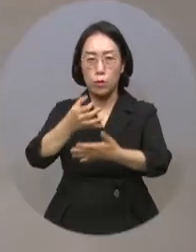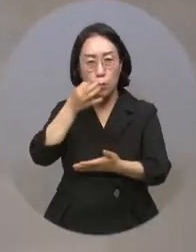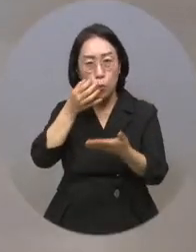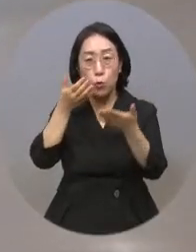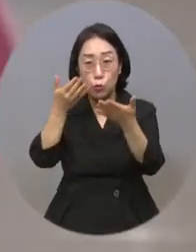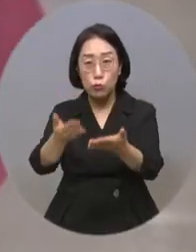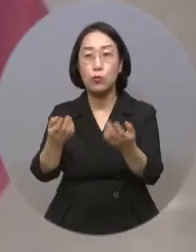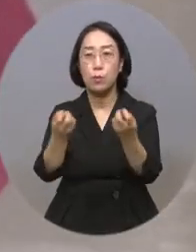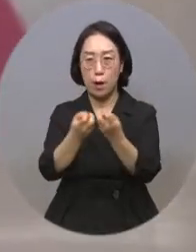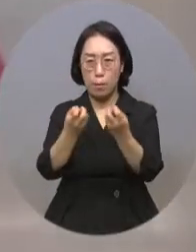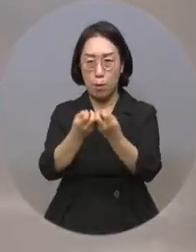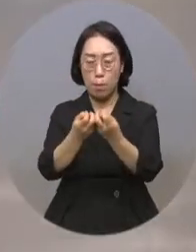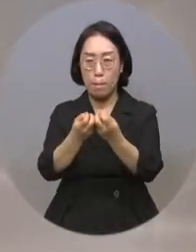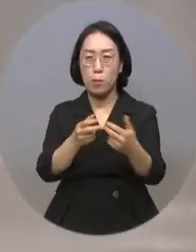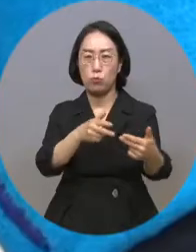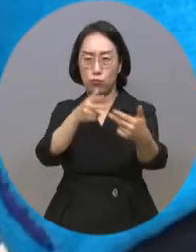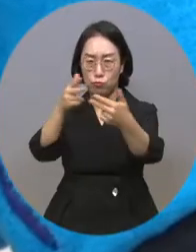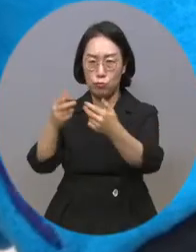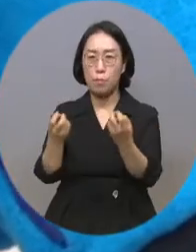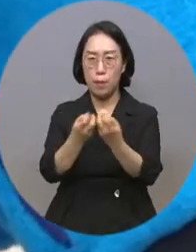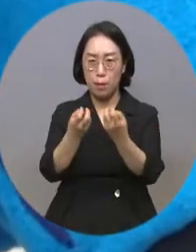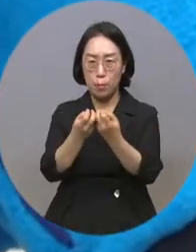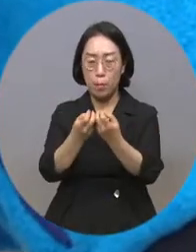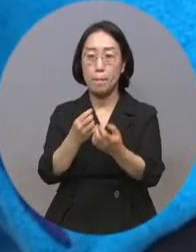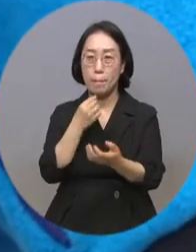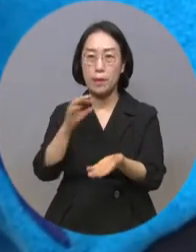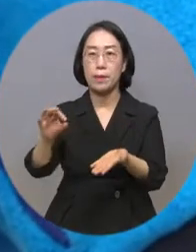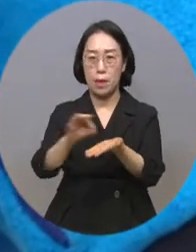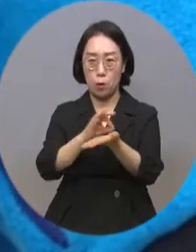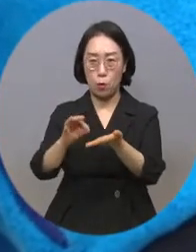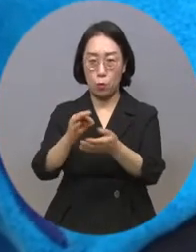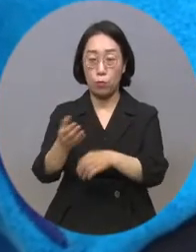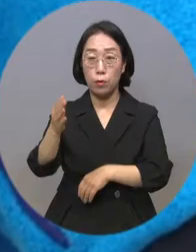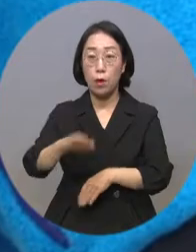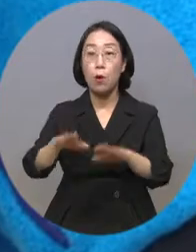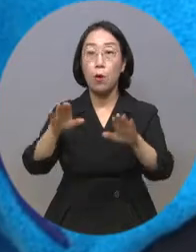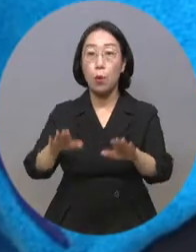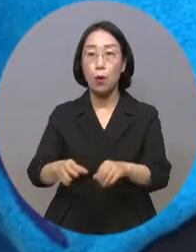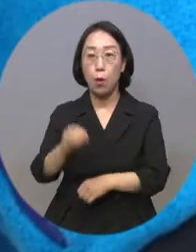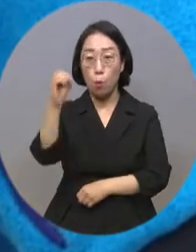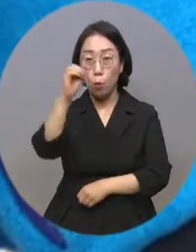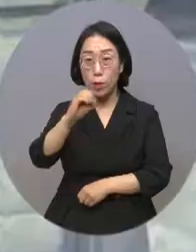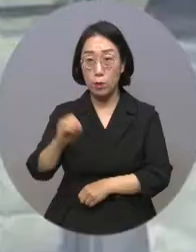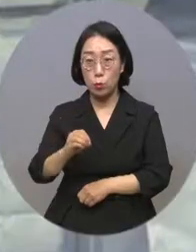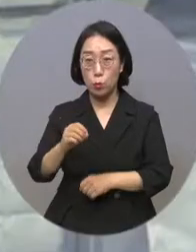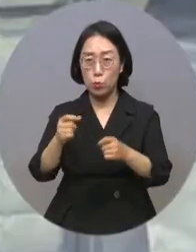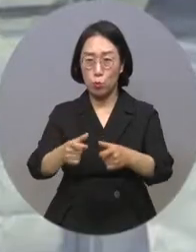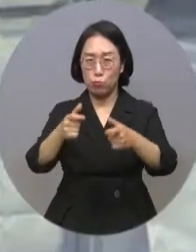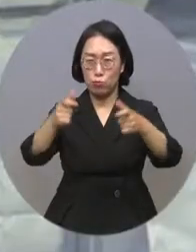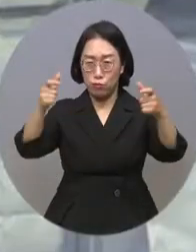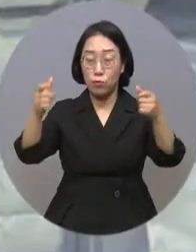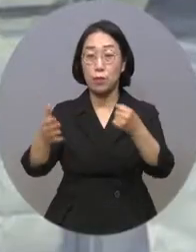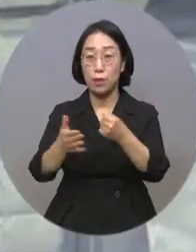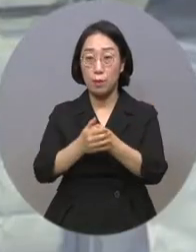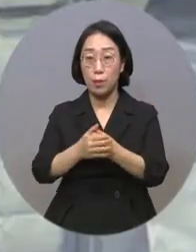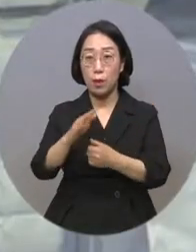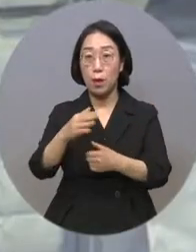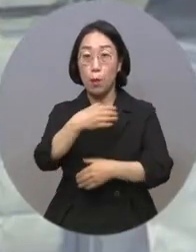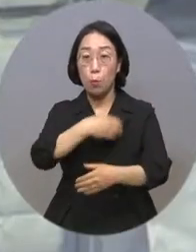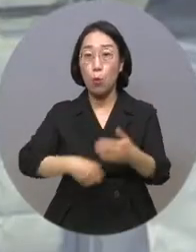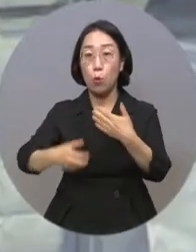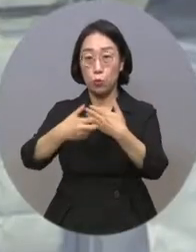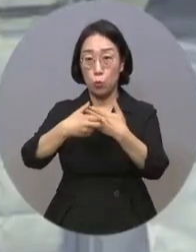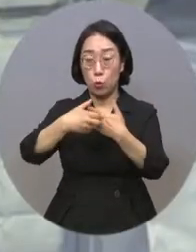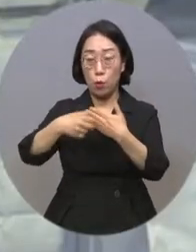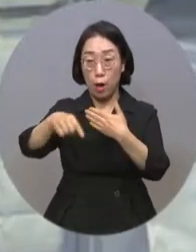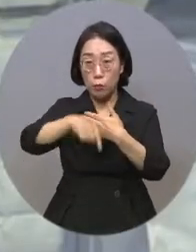비대면 서비스를 강화해 운영해왔습니다. 또한 올해 오미크론 변이 확산에 따라 보건소 인력 중